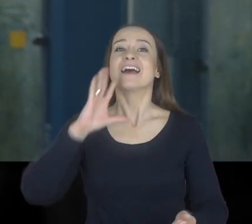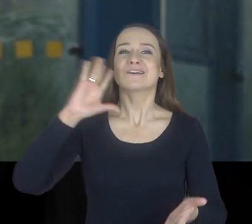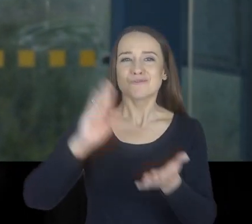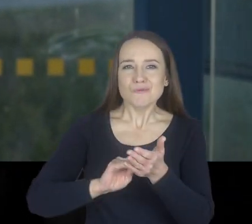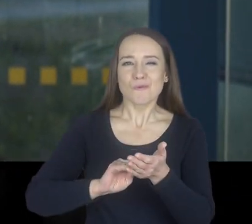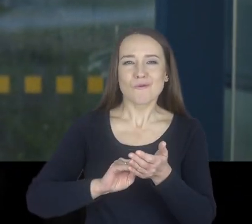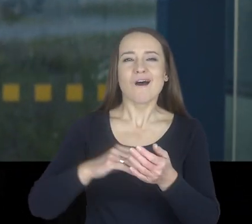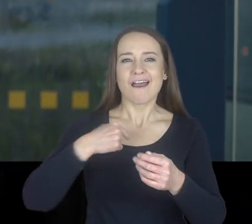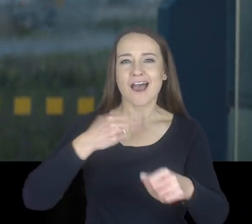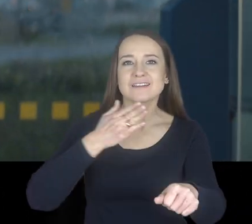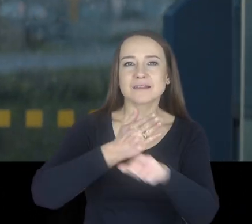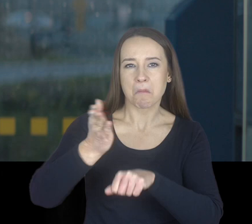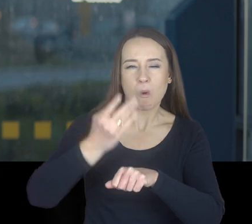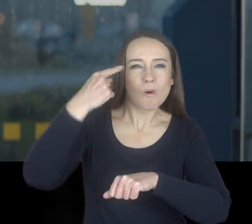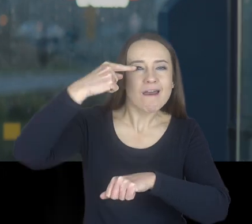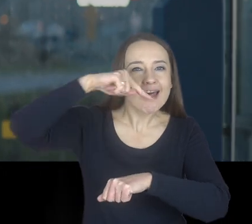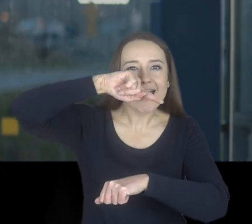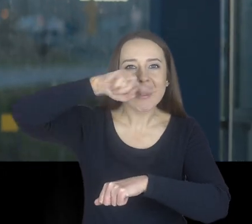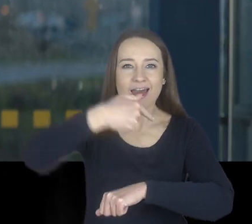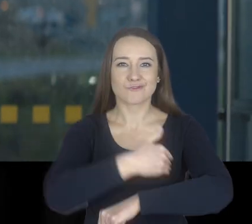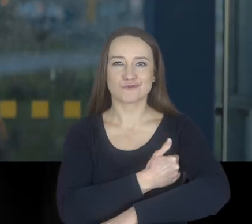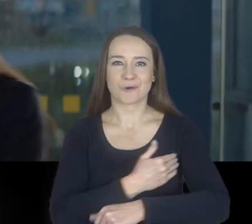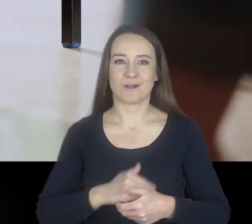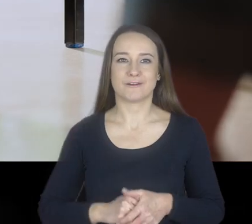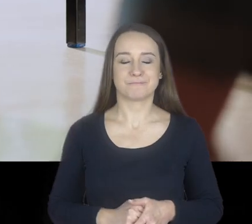Znów nie zdążę na pierwszą lekcję.